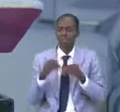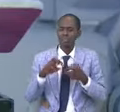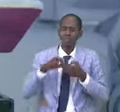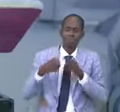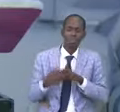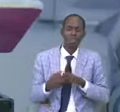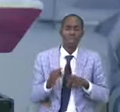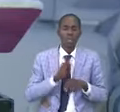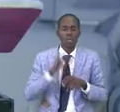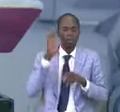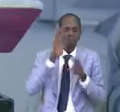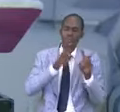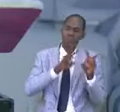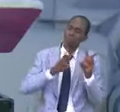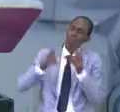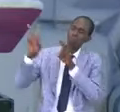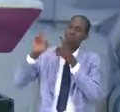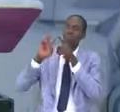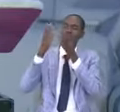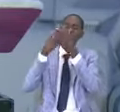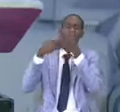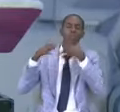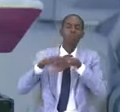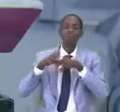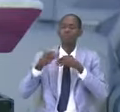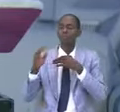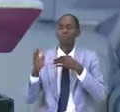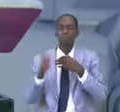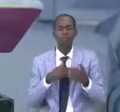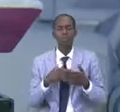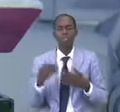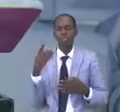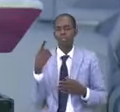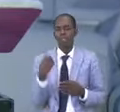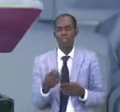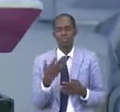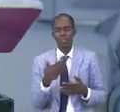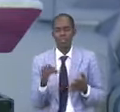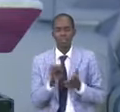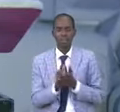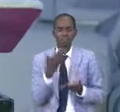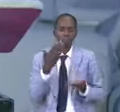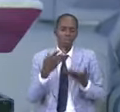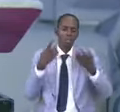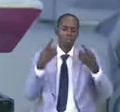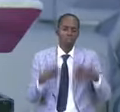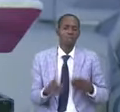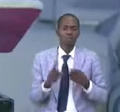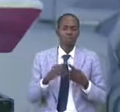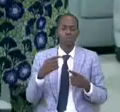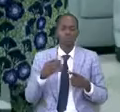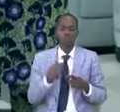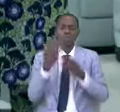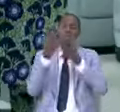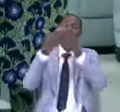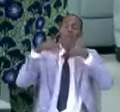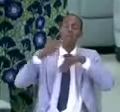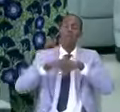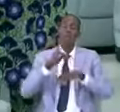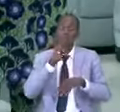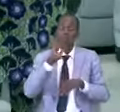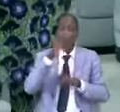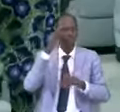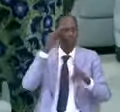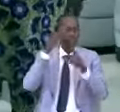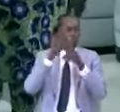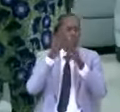je voulais regarder sur le ciel en dépit des temps d'épreuve de thèse ouvre la boucherie le ciel est un objectif le ciel la